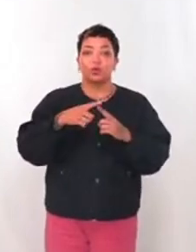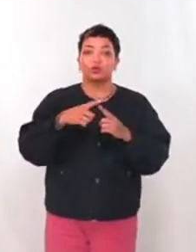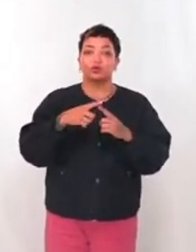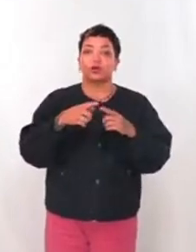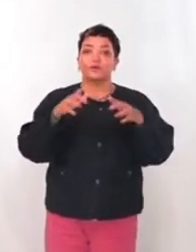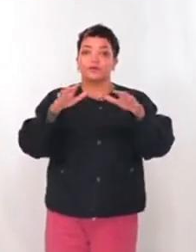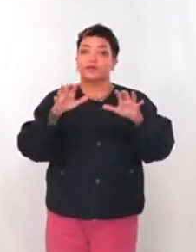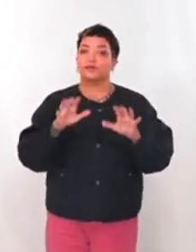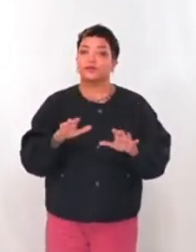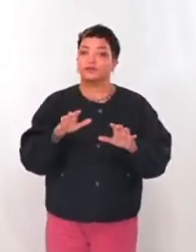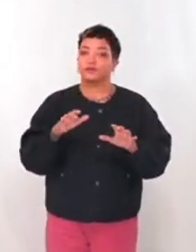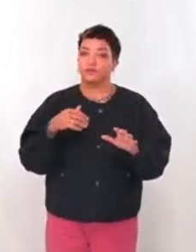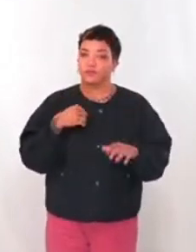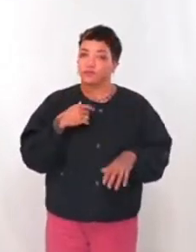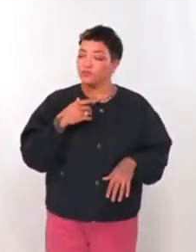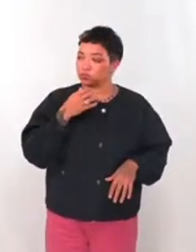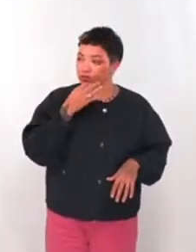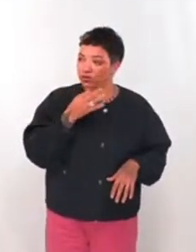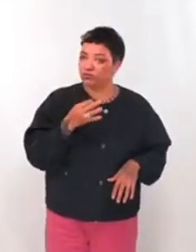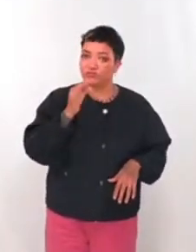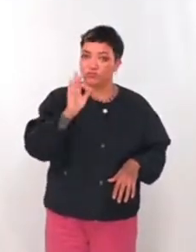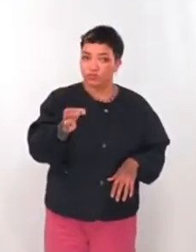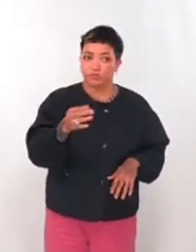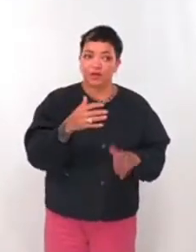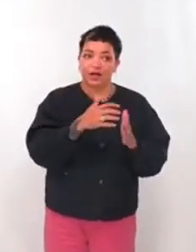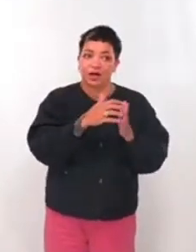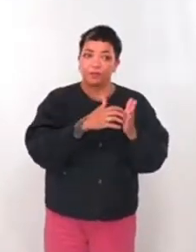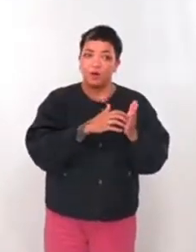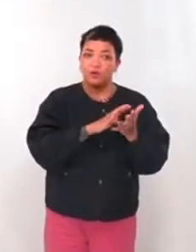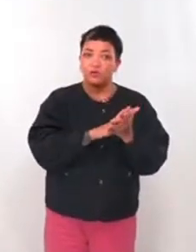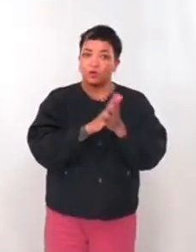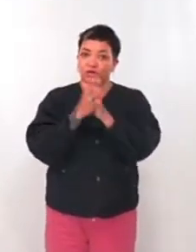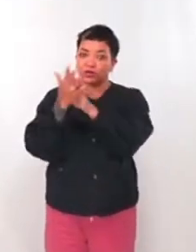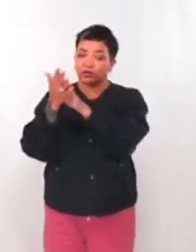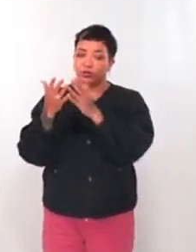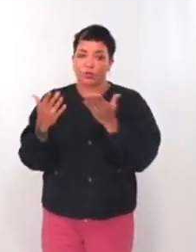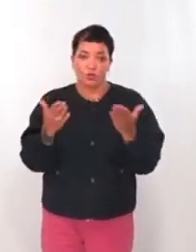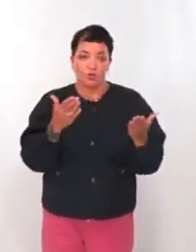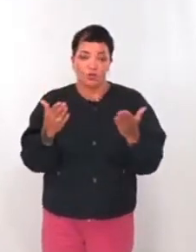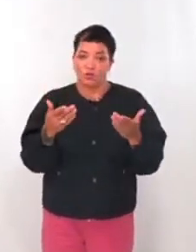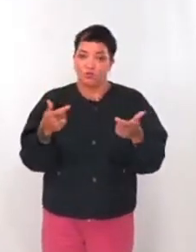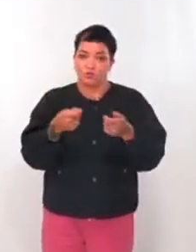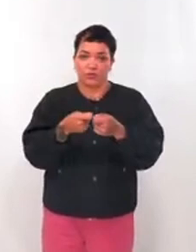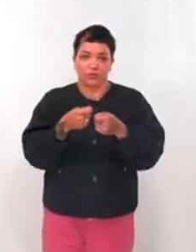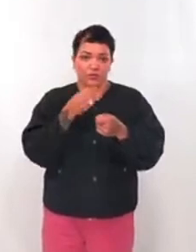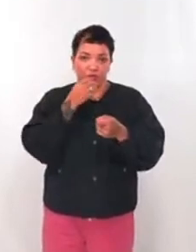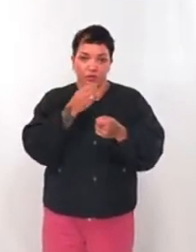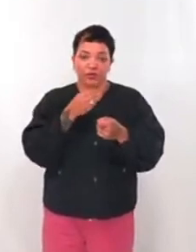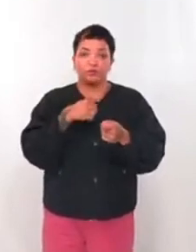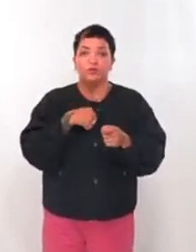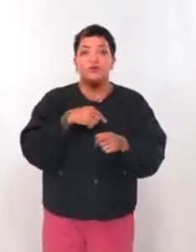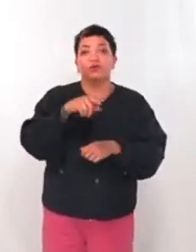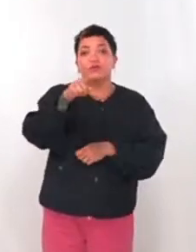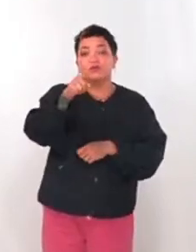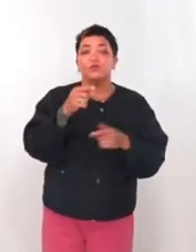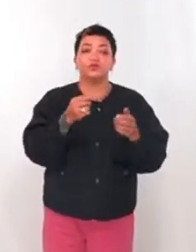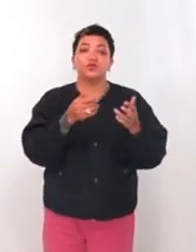introduction, est vraiment le pendant du rapport de transition qui a été présenté jusqu'avant. Et vous avez bien voulu pointer tous les